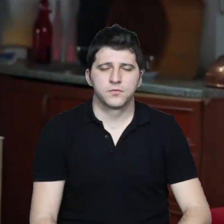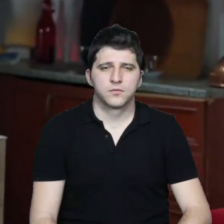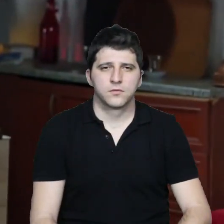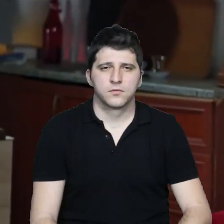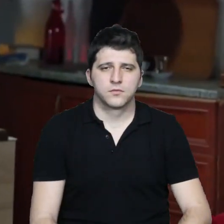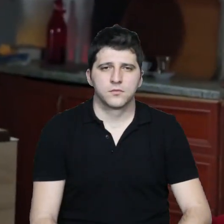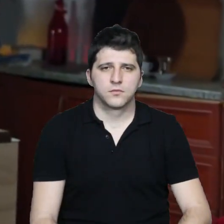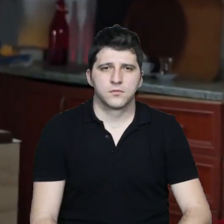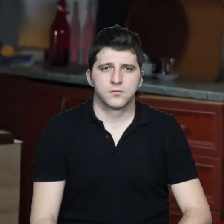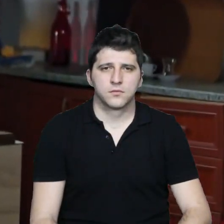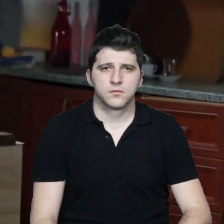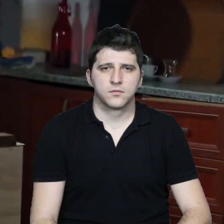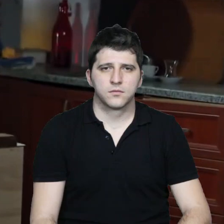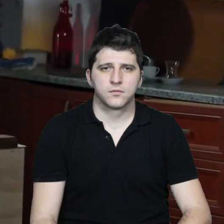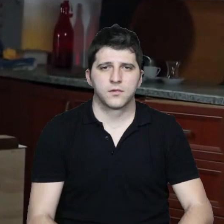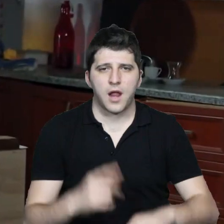Buyurun. Helmut.